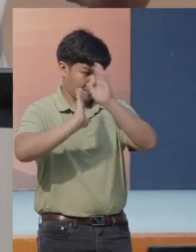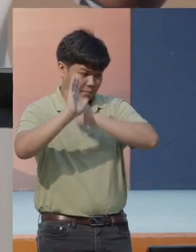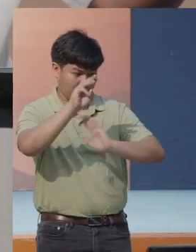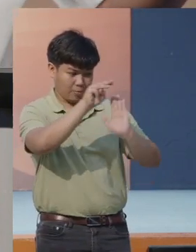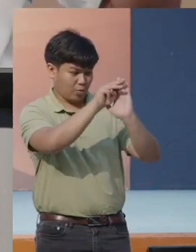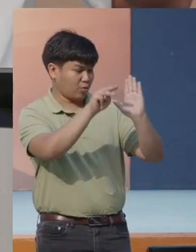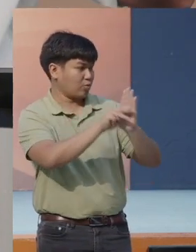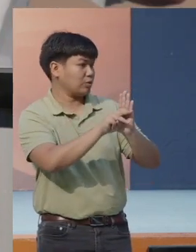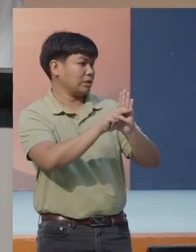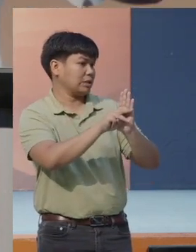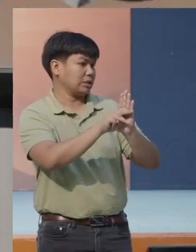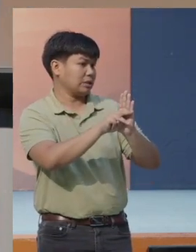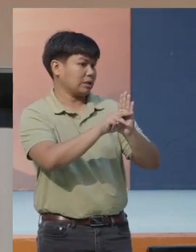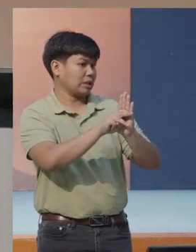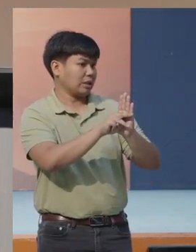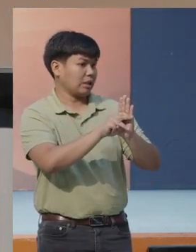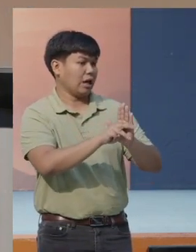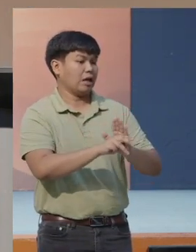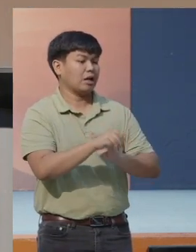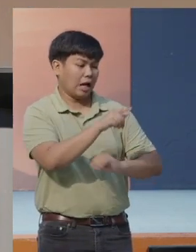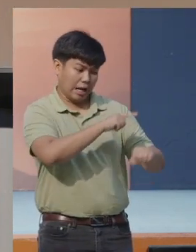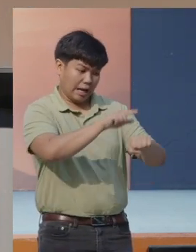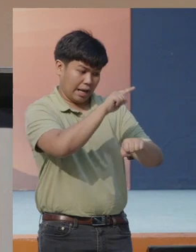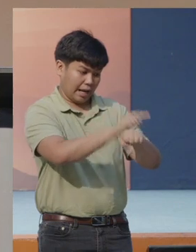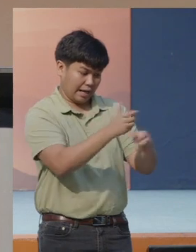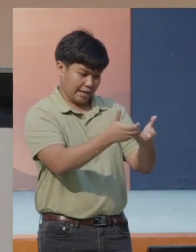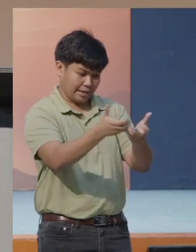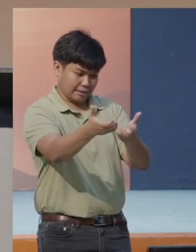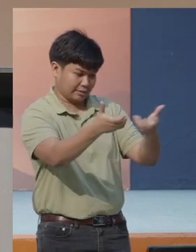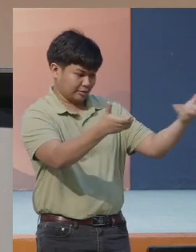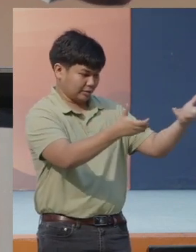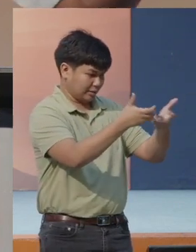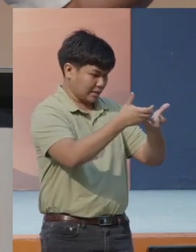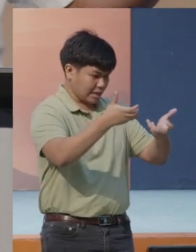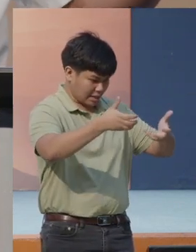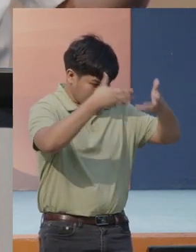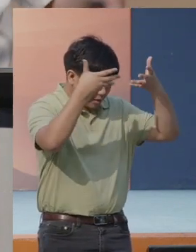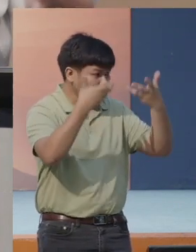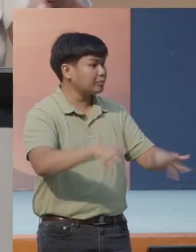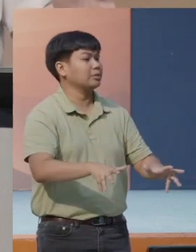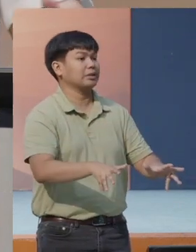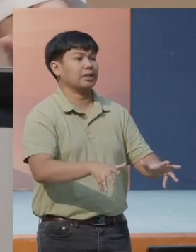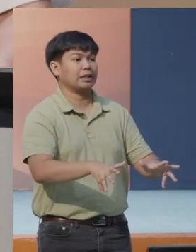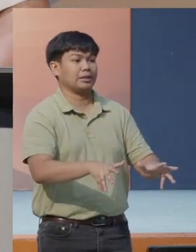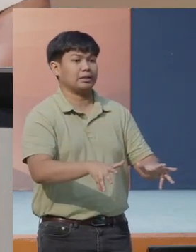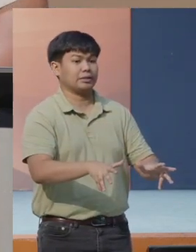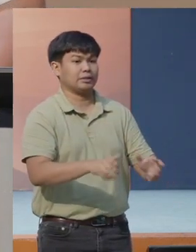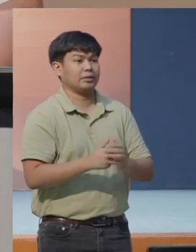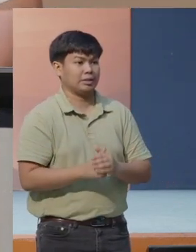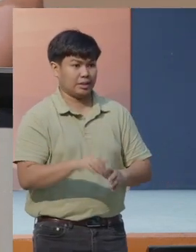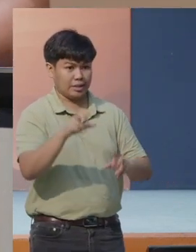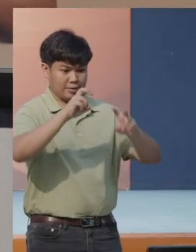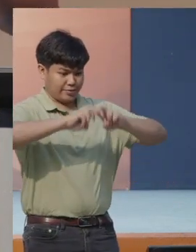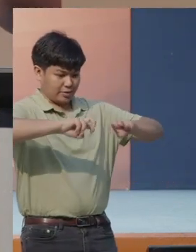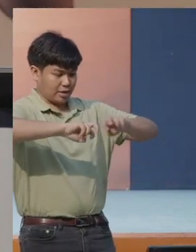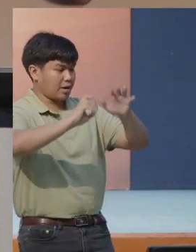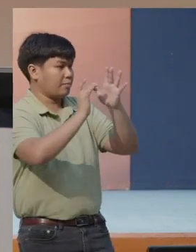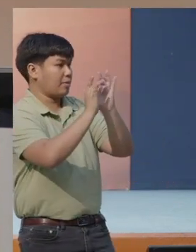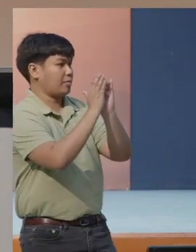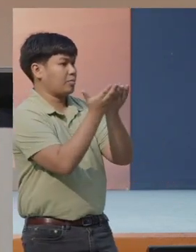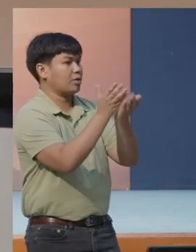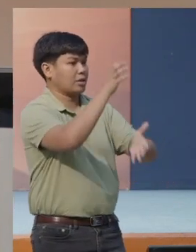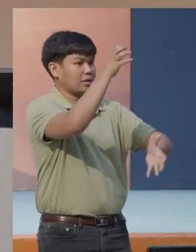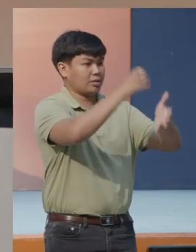sa lupain na paghahati-hatian ng mga tribo at pamilya sa bayan ng Israel. So kung bubuksan nyo yung Biblia nyo, no? In